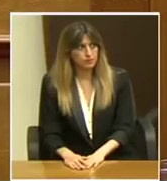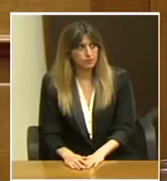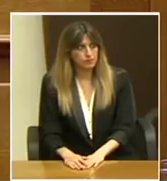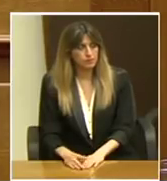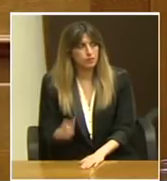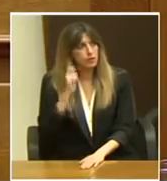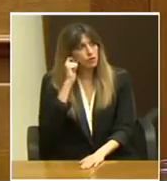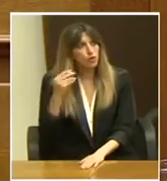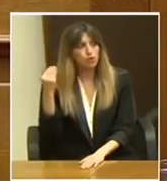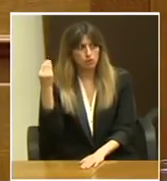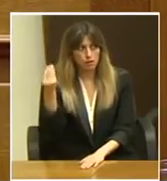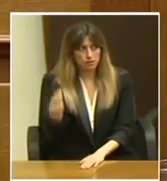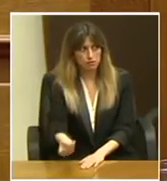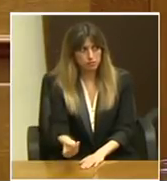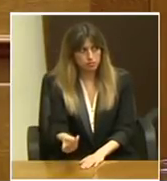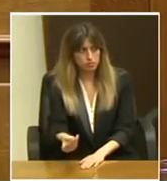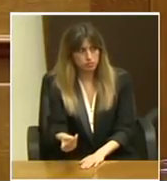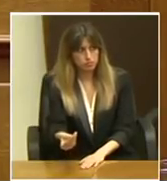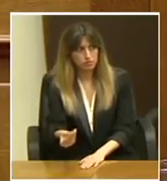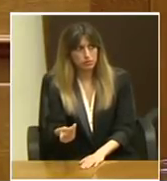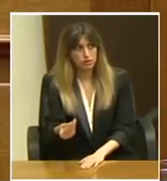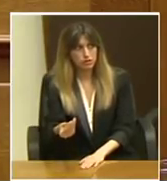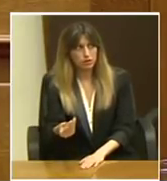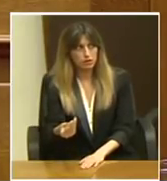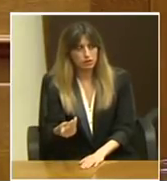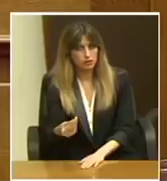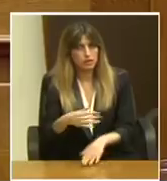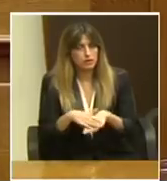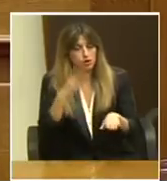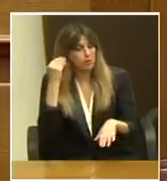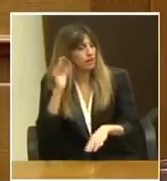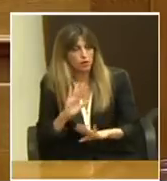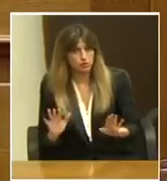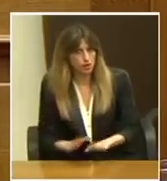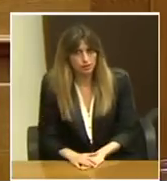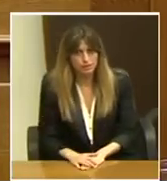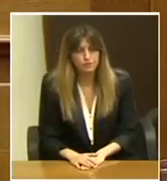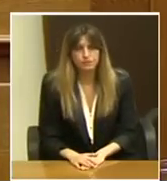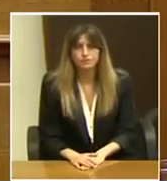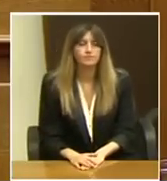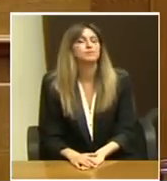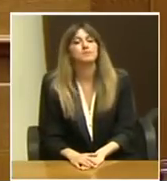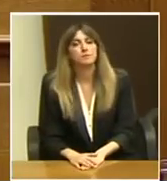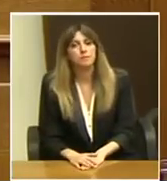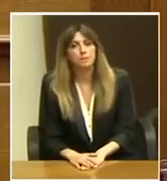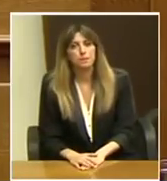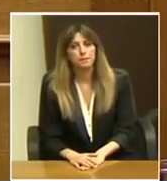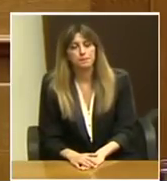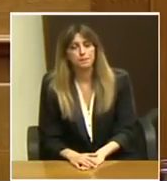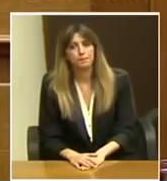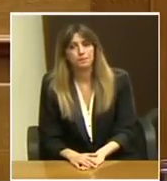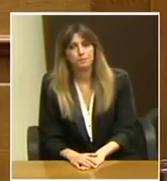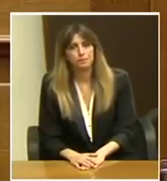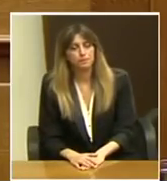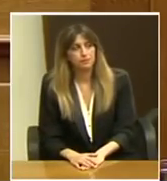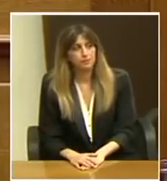παλιότερες κυβερνήσεις. Διότι το Βαρντάσκι μπορεί να εννοεί και τον αξιόπουνη στην Ελλάδα. Και γιατί οι